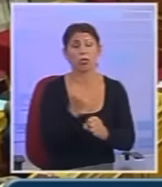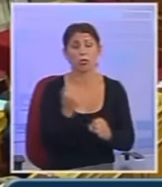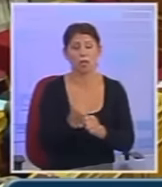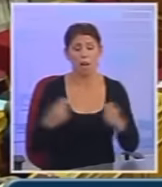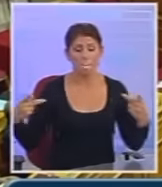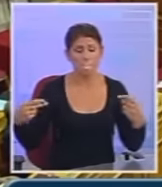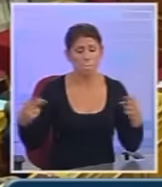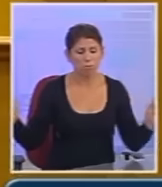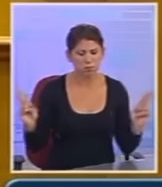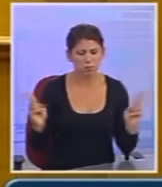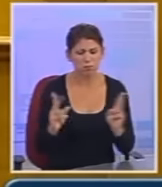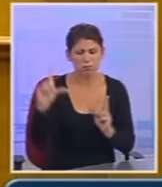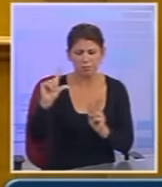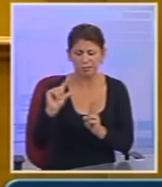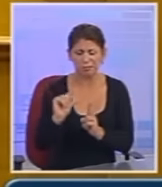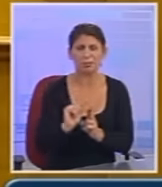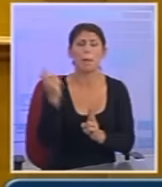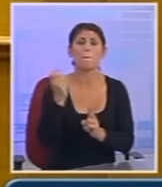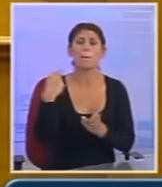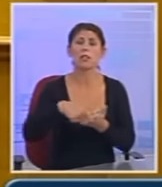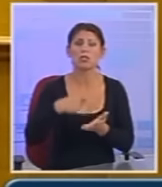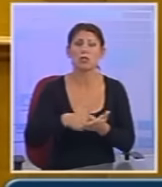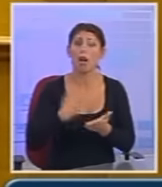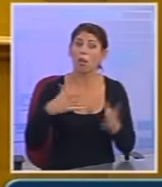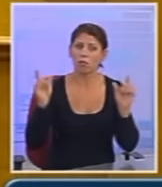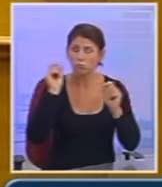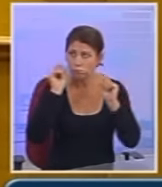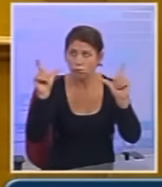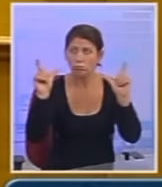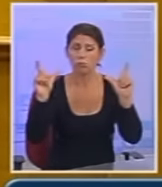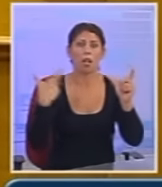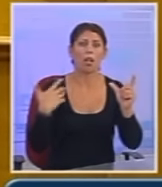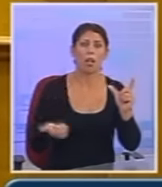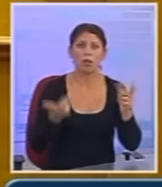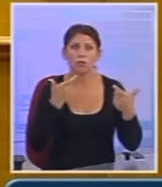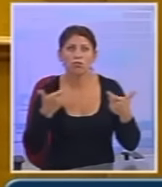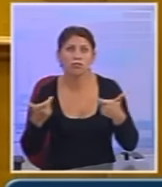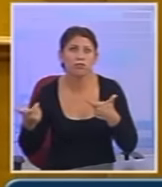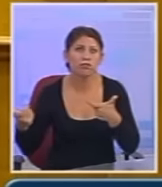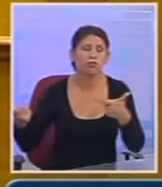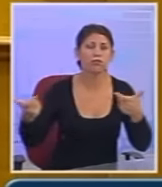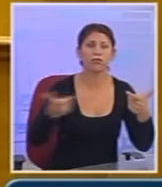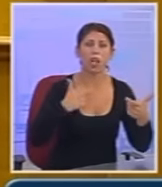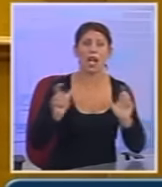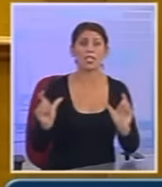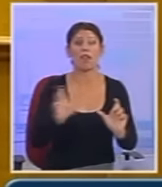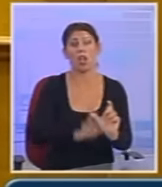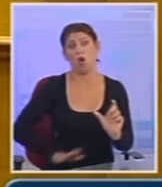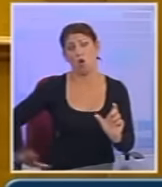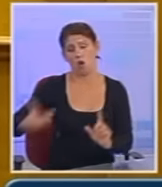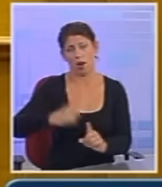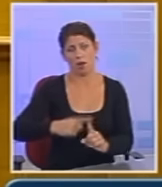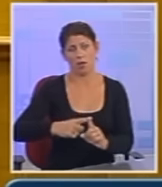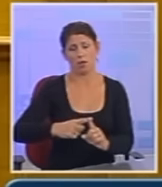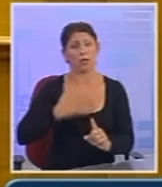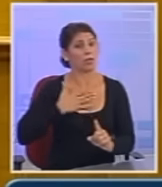μας ασφάλεια. Επαναλαμβάνουμε ταυτόχρονα την αταλάντευτη προσήλωσή μας σε μια εξωτερική πολιτική